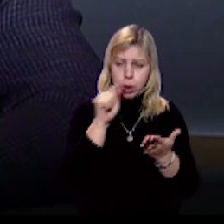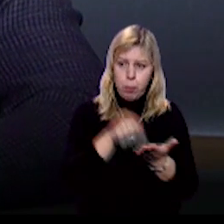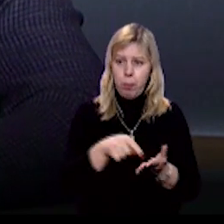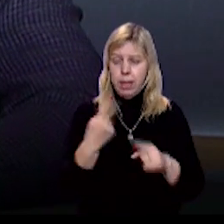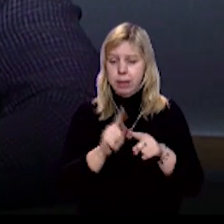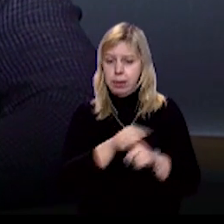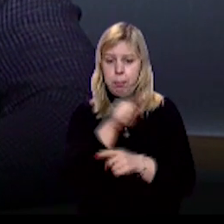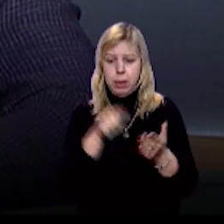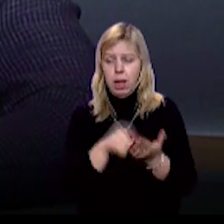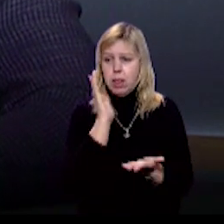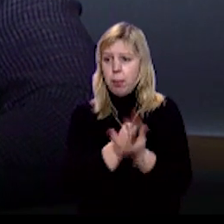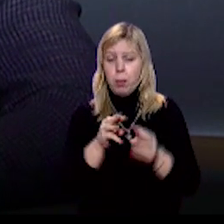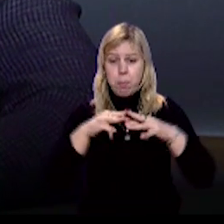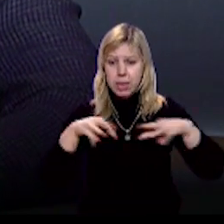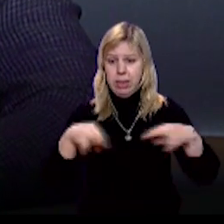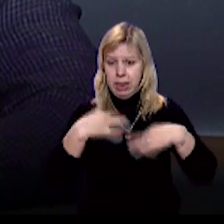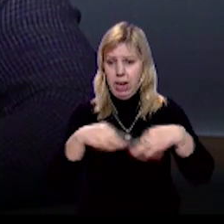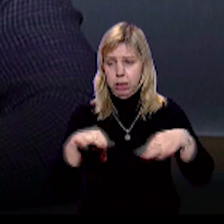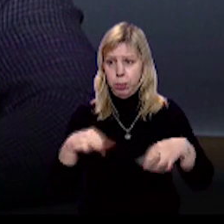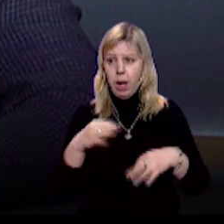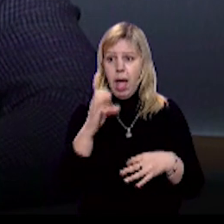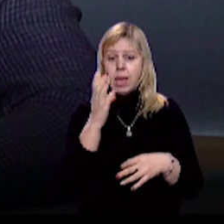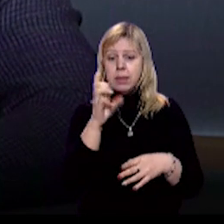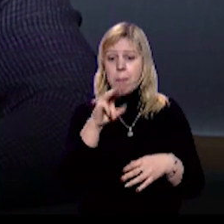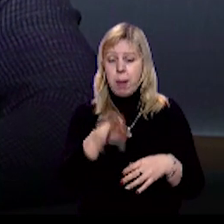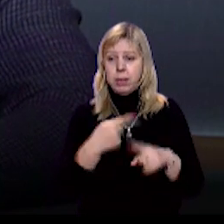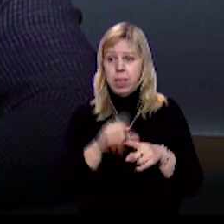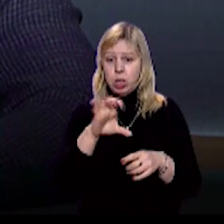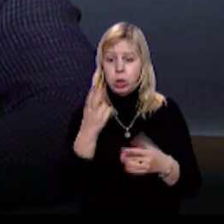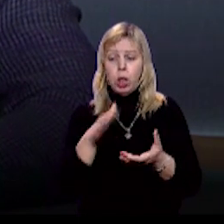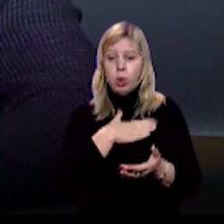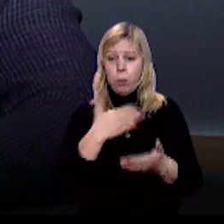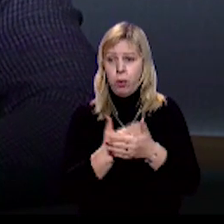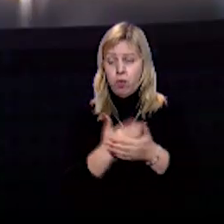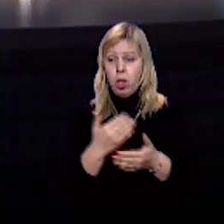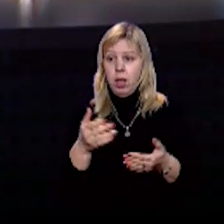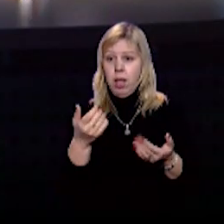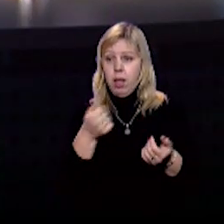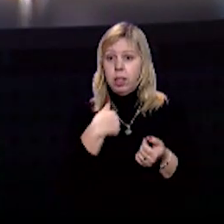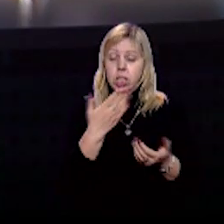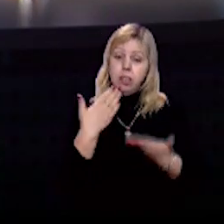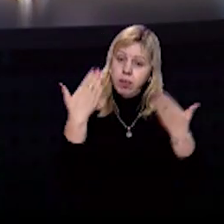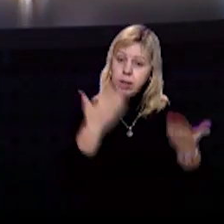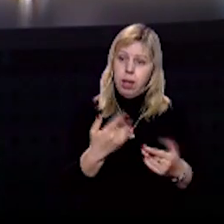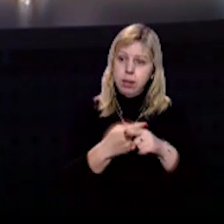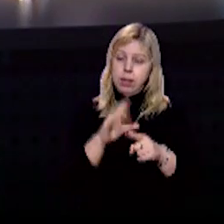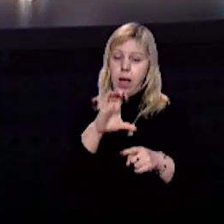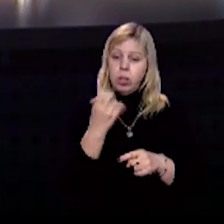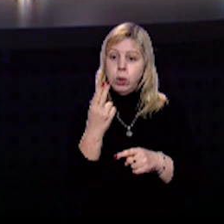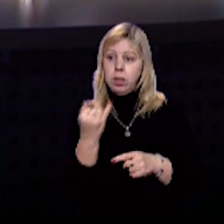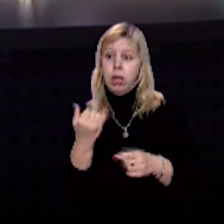Ну, це питання напряму Міністерства транспорту. АСМАП – це є асоціація добровольна, він не може. Чи звертається ця